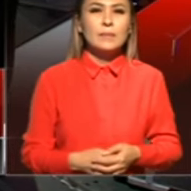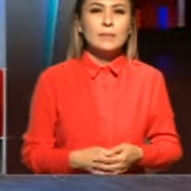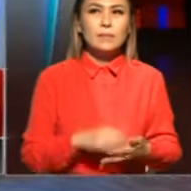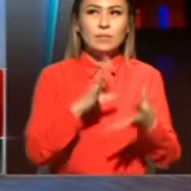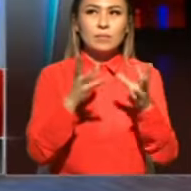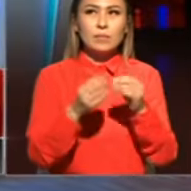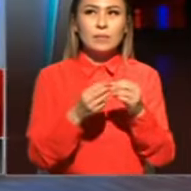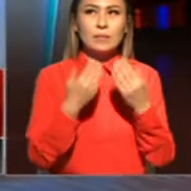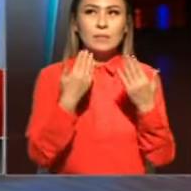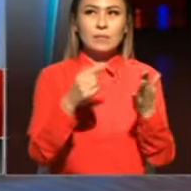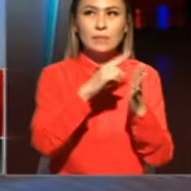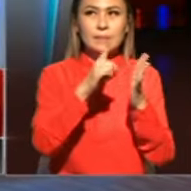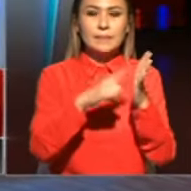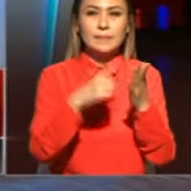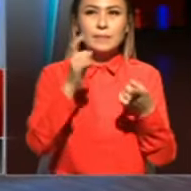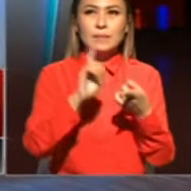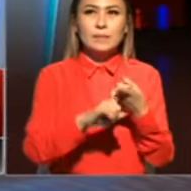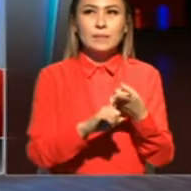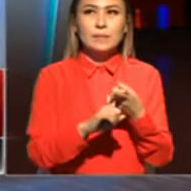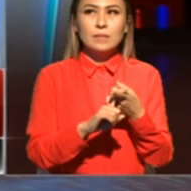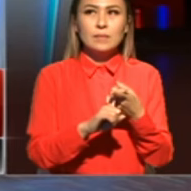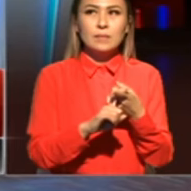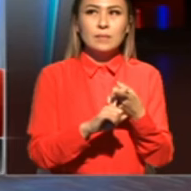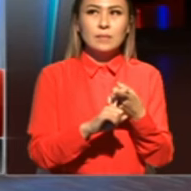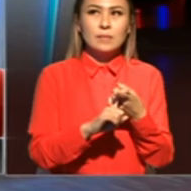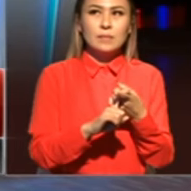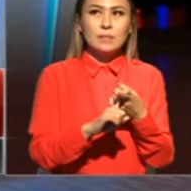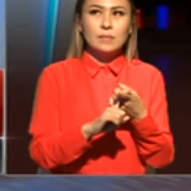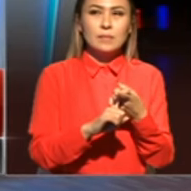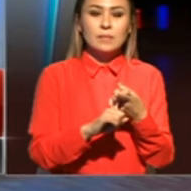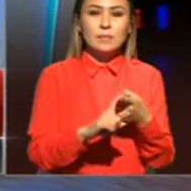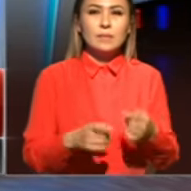сіздің сұрағыңызға байланысты, әрине